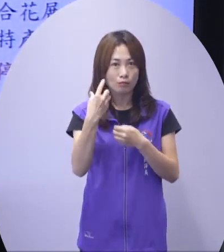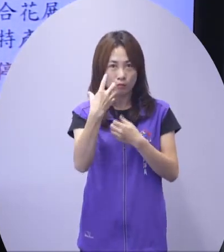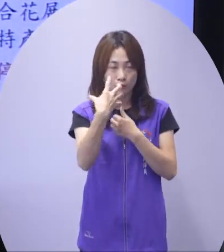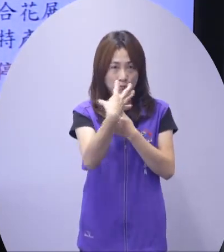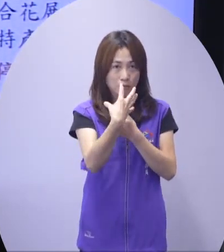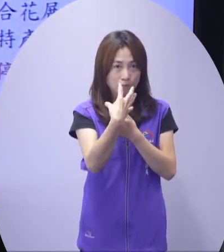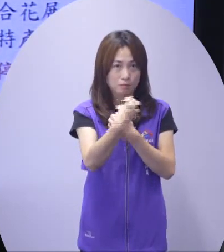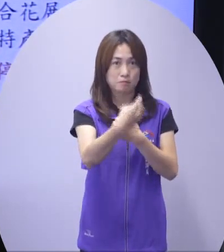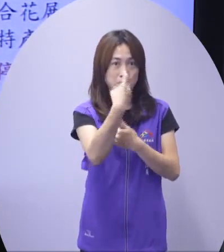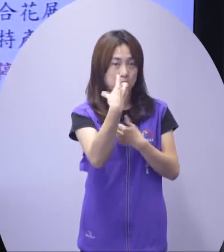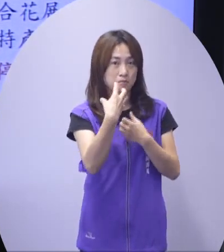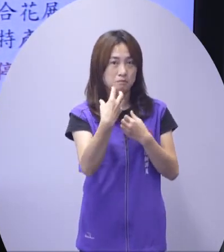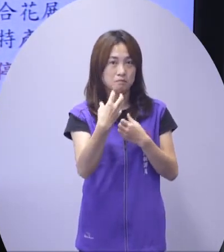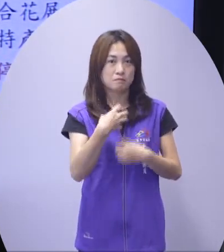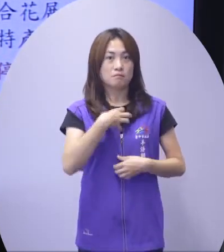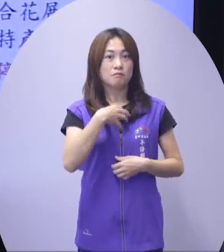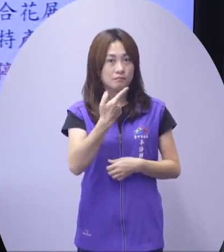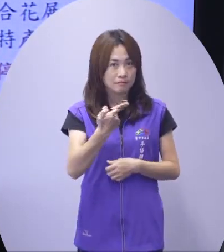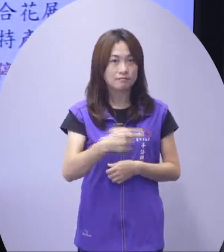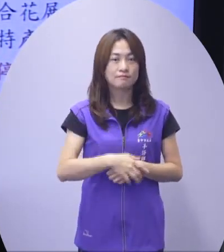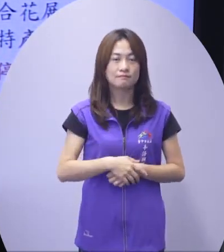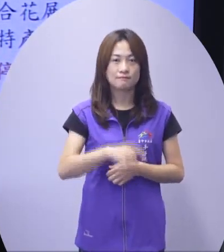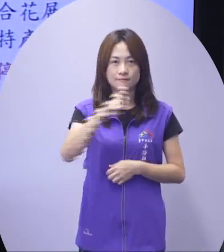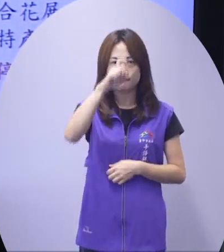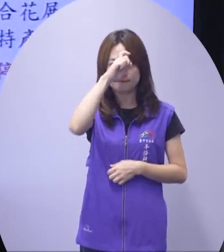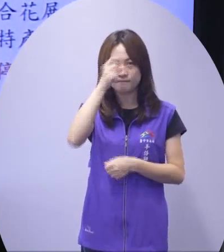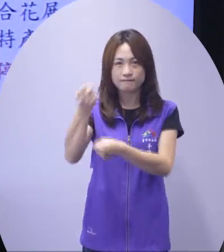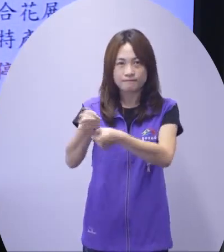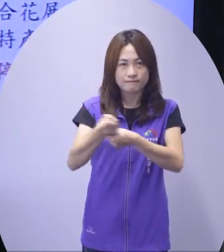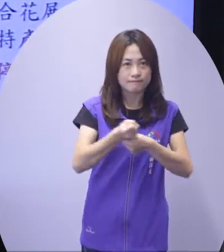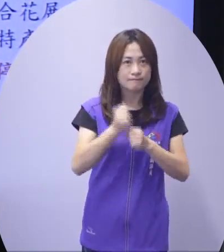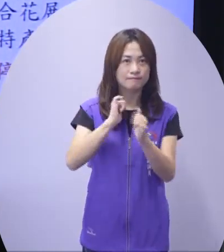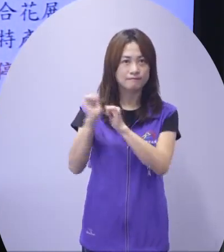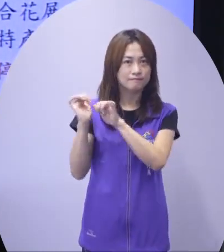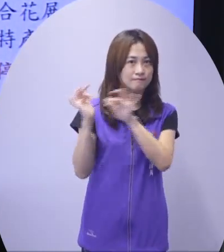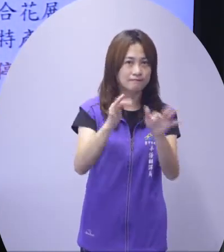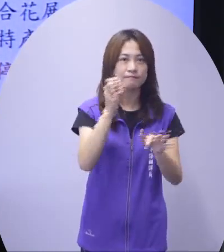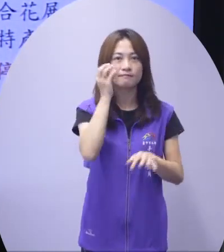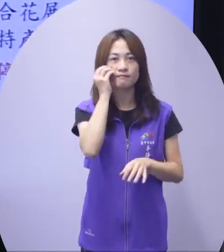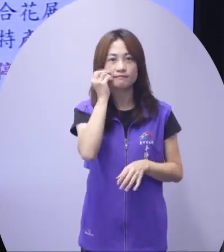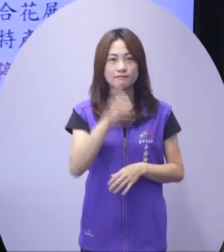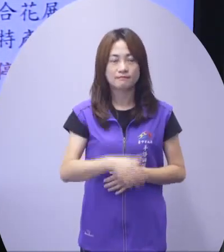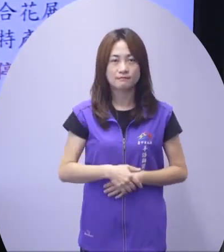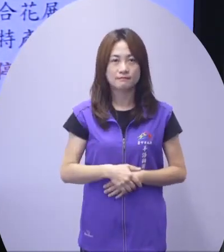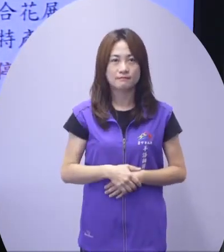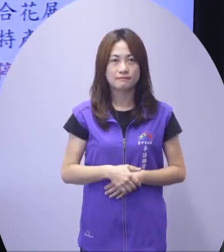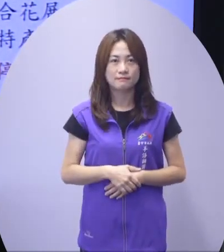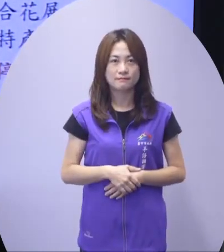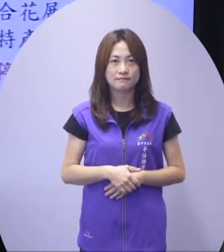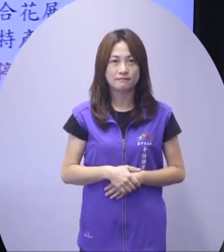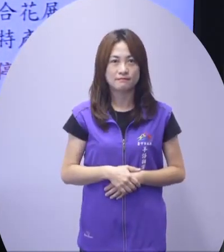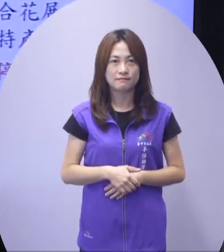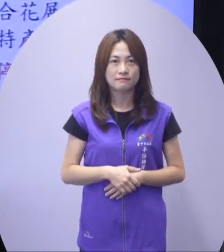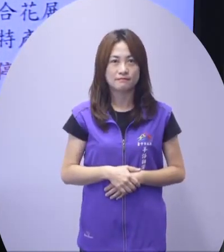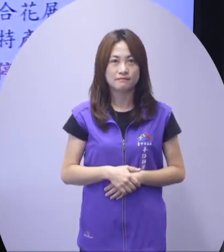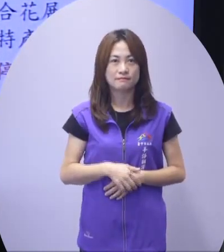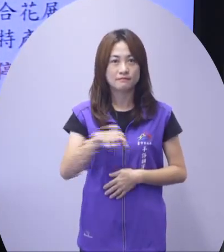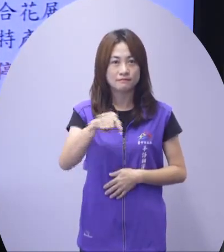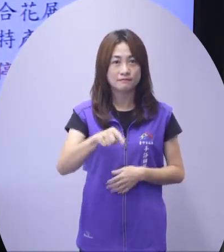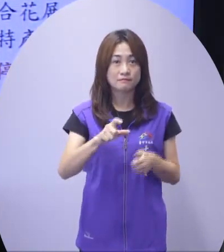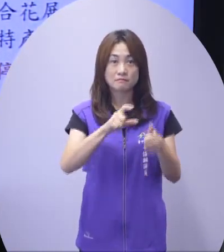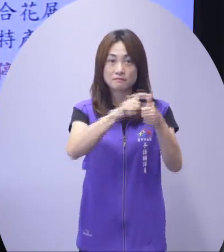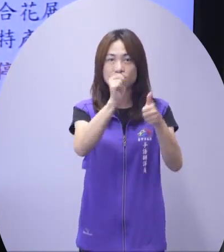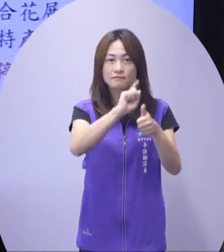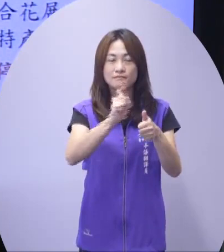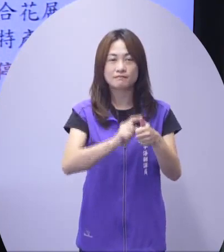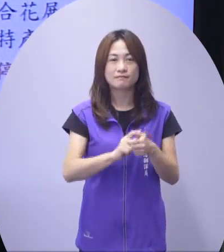年会吸引很多的民众来参观，今年的 发展起来，是以爱丽丝花境